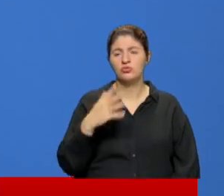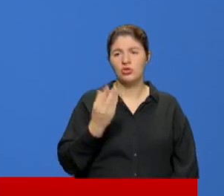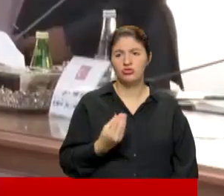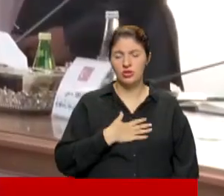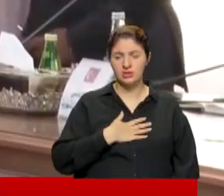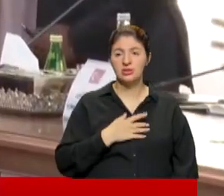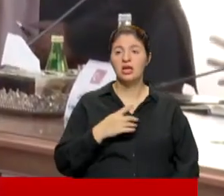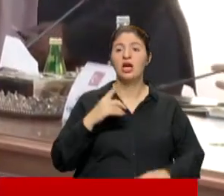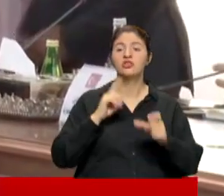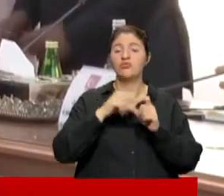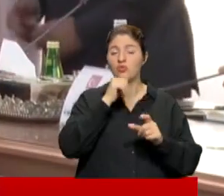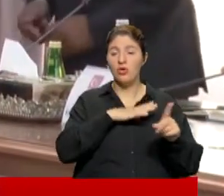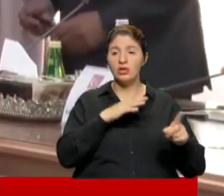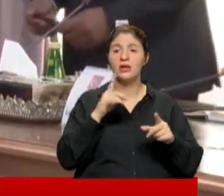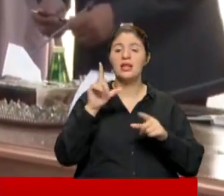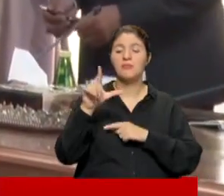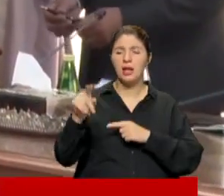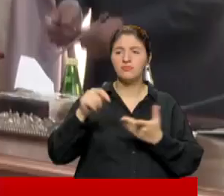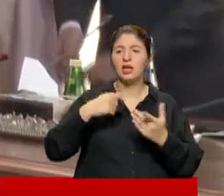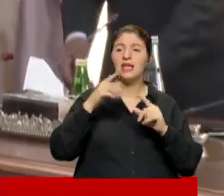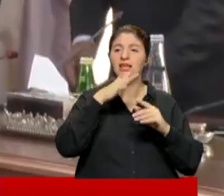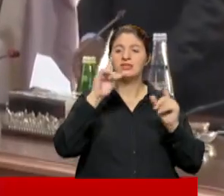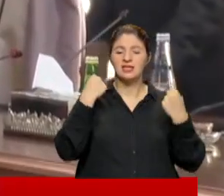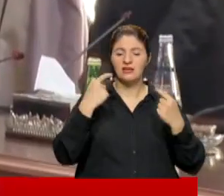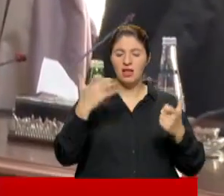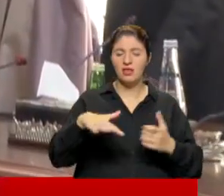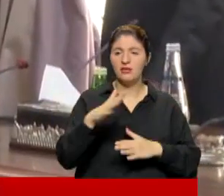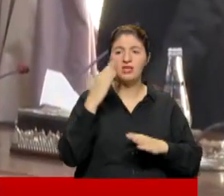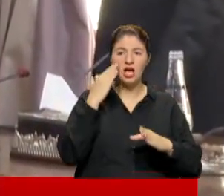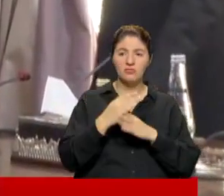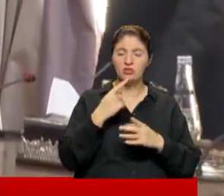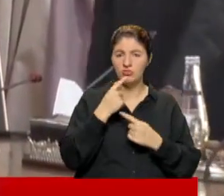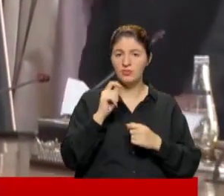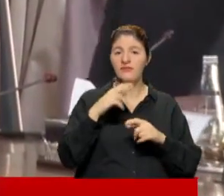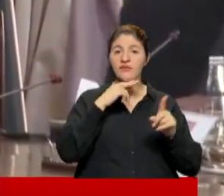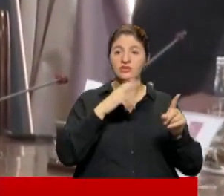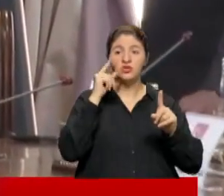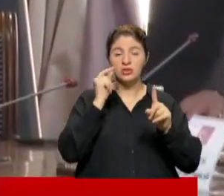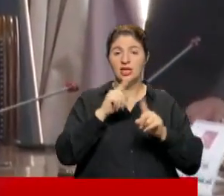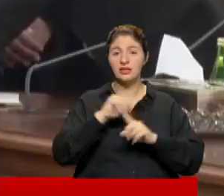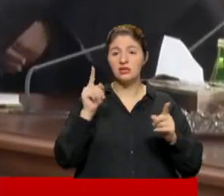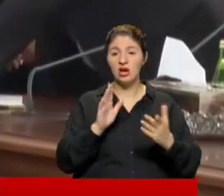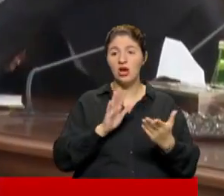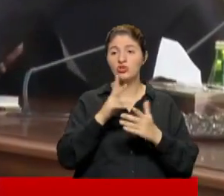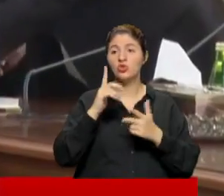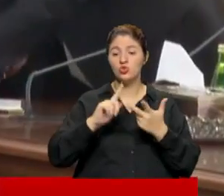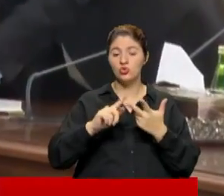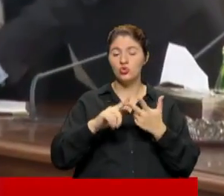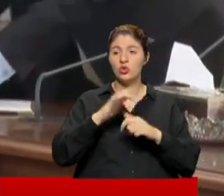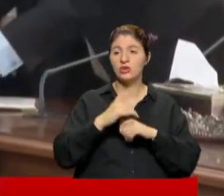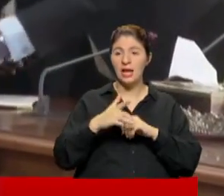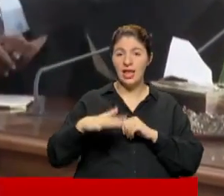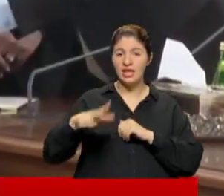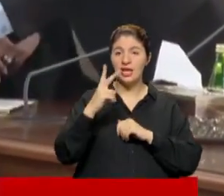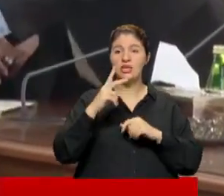olacağız Çavuşoğlu Libya ile imzalanan Deniz yetki alanları mutabakatına da değindi Fransa ve Yunanistan'ın itirazlarına karşı 3 ülkelerin iki